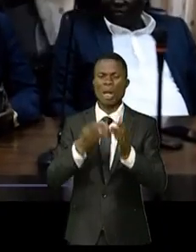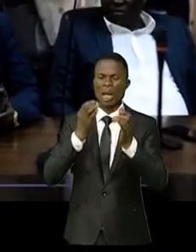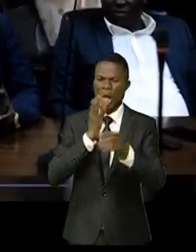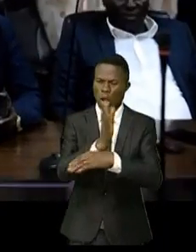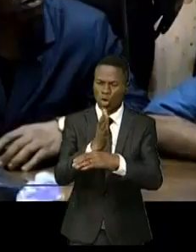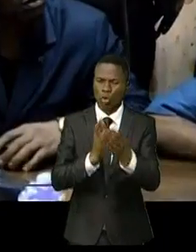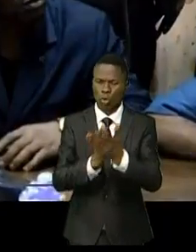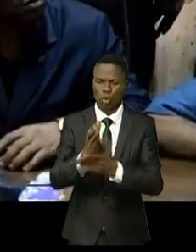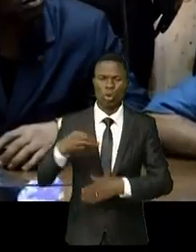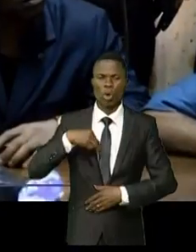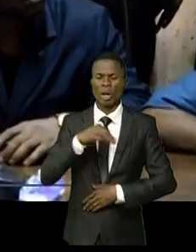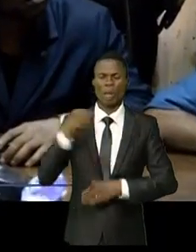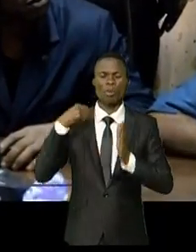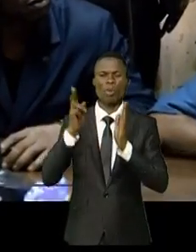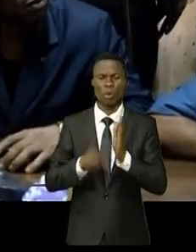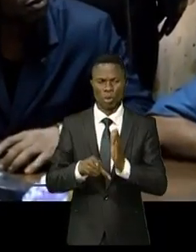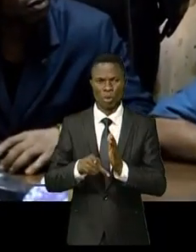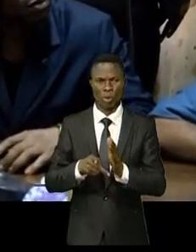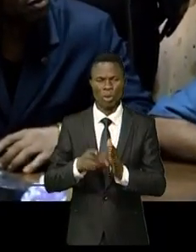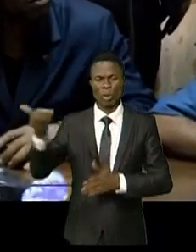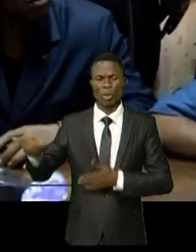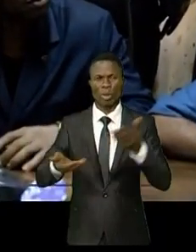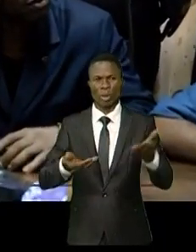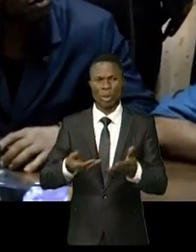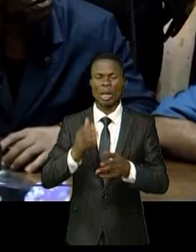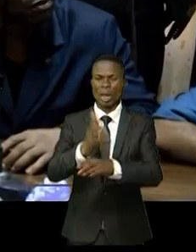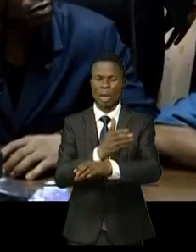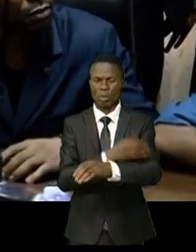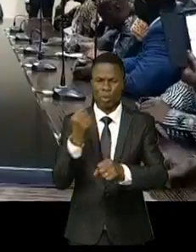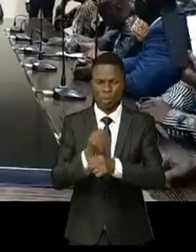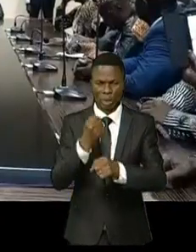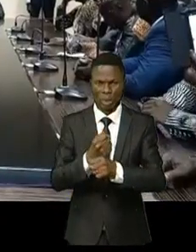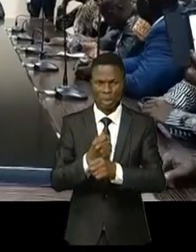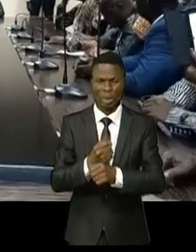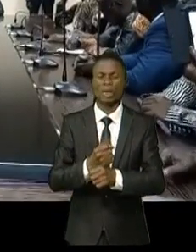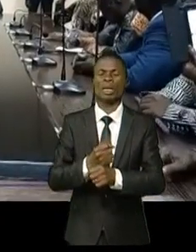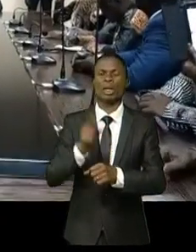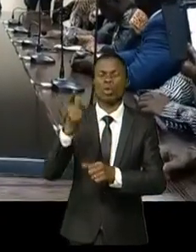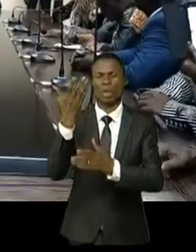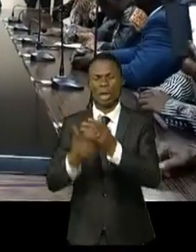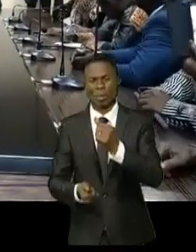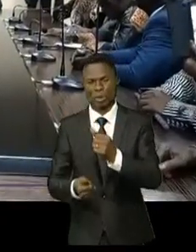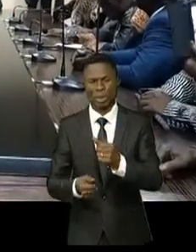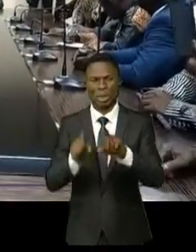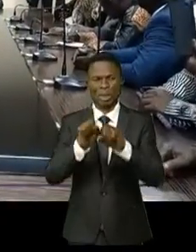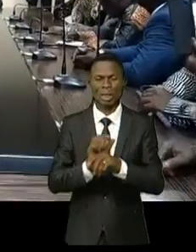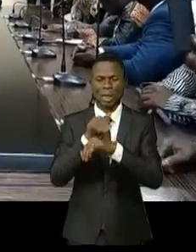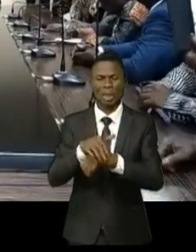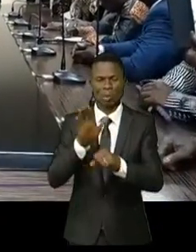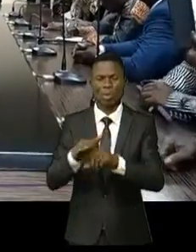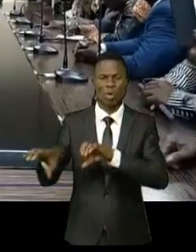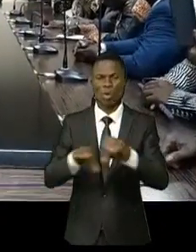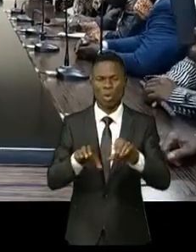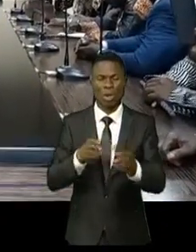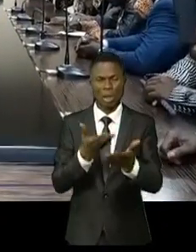orientations aux membres de son gouvernement et recevoir deux l'évolution de toutes les activités menées pendant son absence. Il a également participé dans plusieurs cérémonies